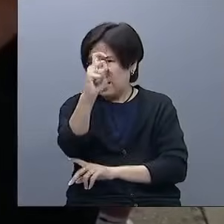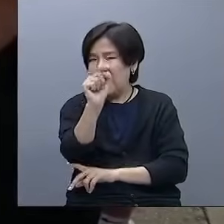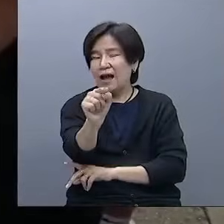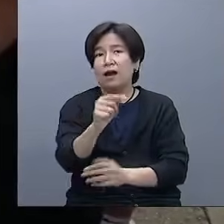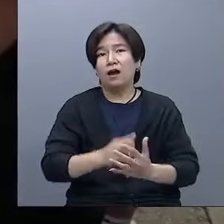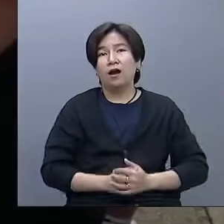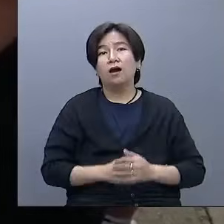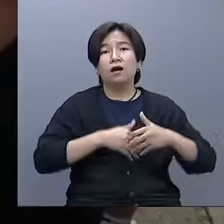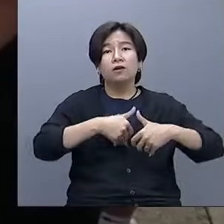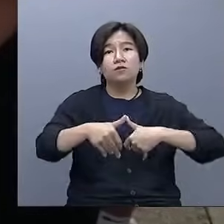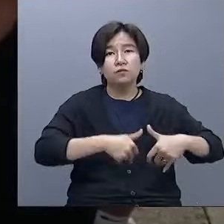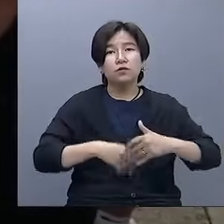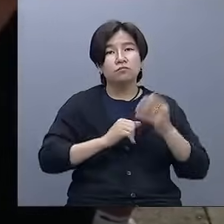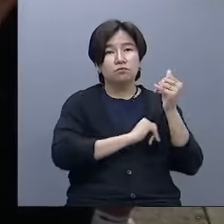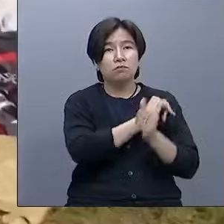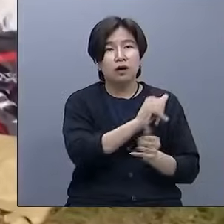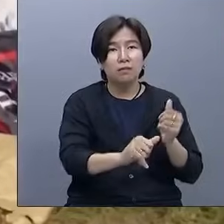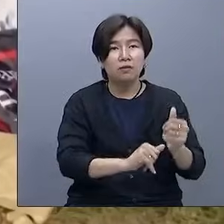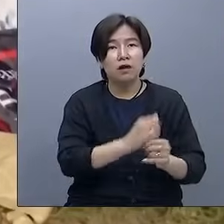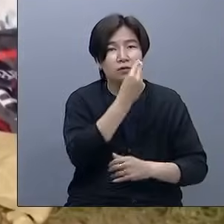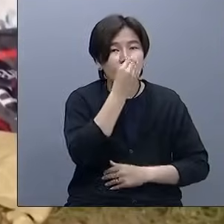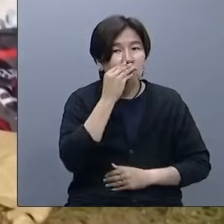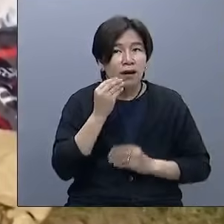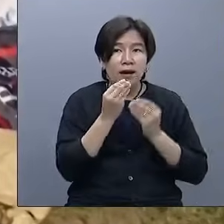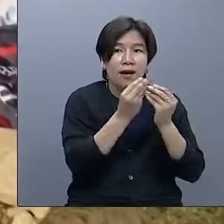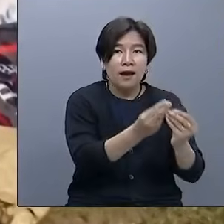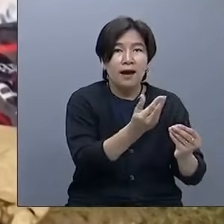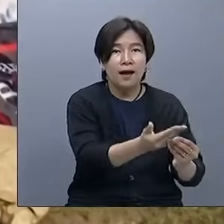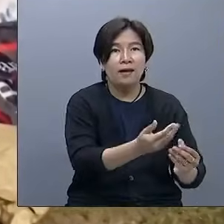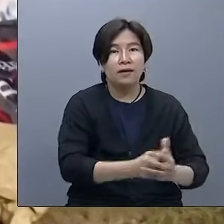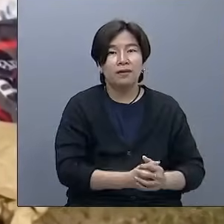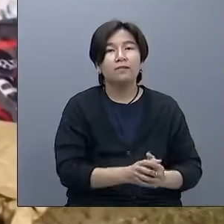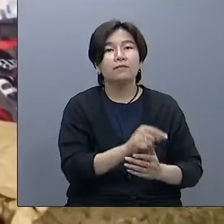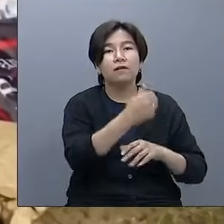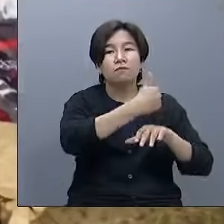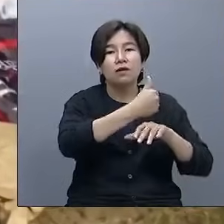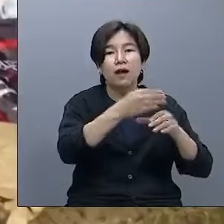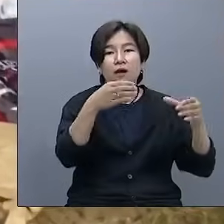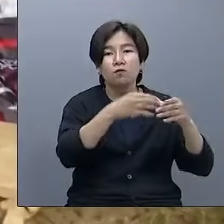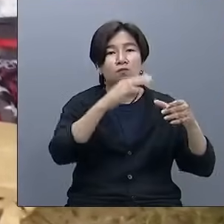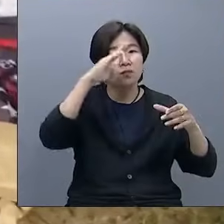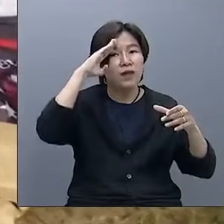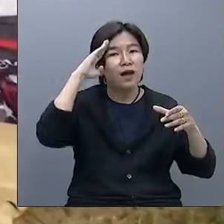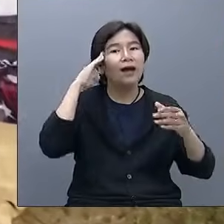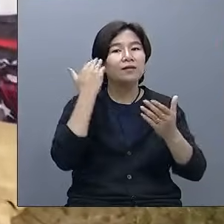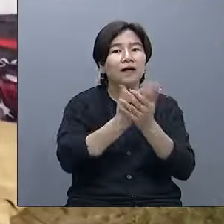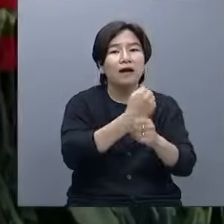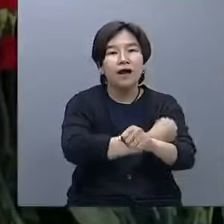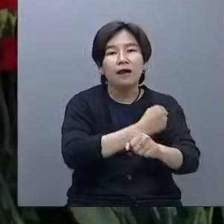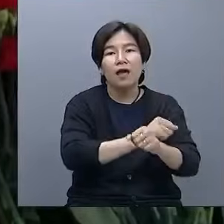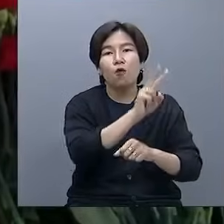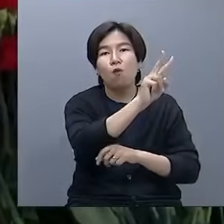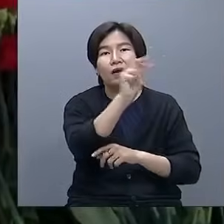ประชาชนยังคงทยอยเดินทางไปวางดอกไม้เพื่อไว้อาลัยให้กับเยฟเกนีพริโกซินผู้นำกลุ่มทหารรับจ้างวากเนอร์บริเว